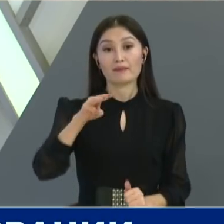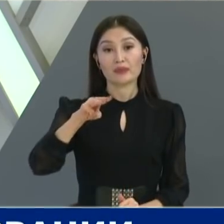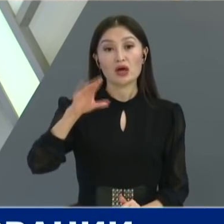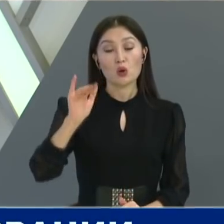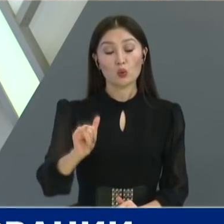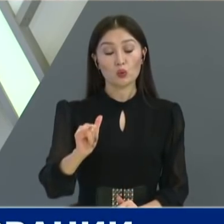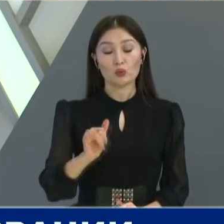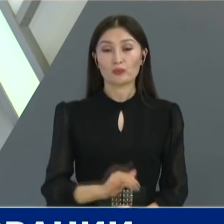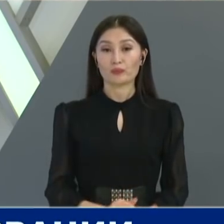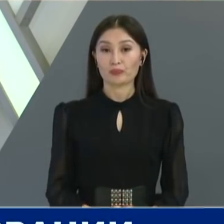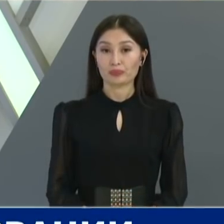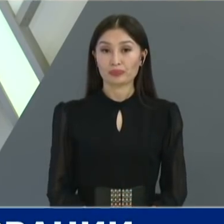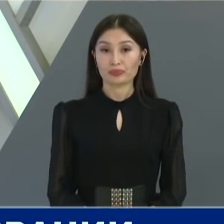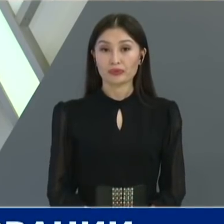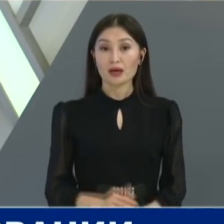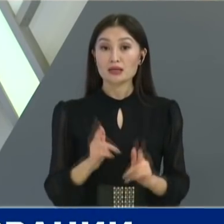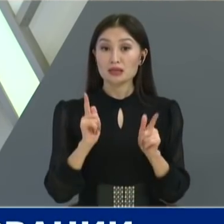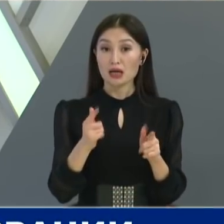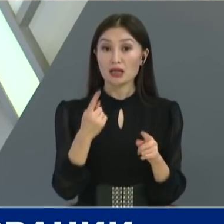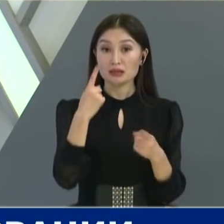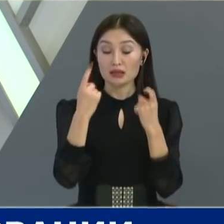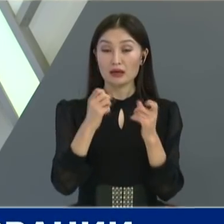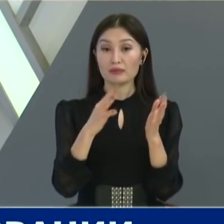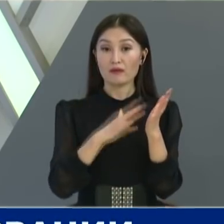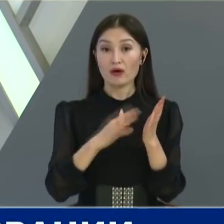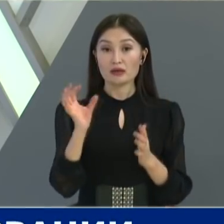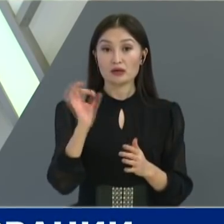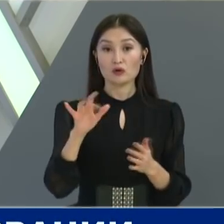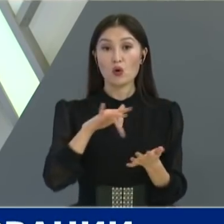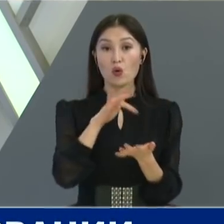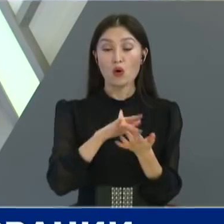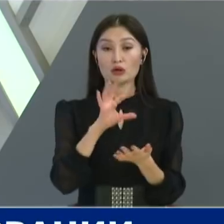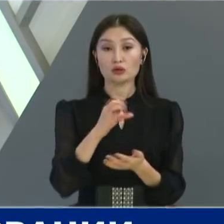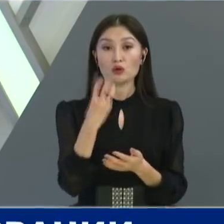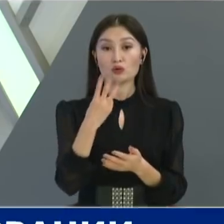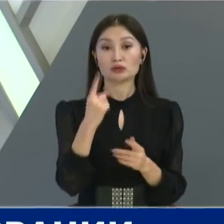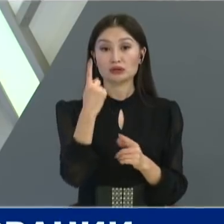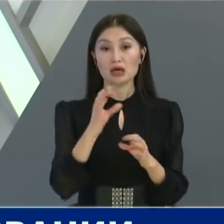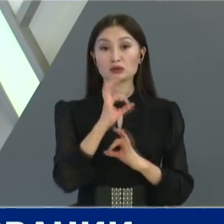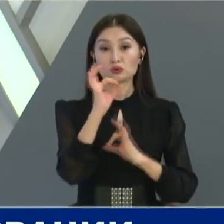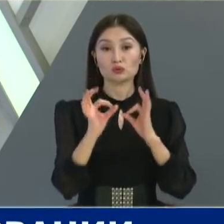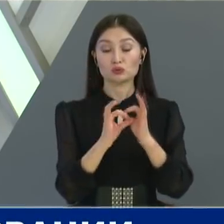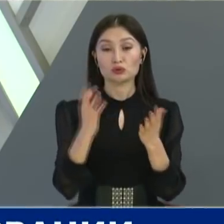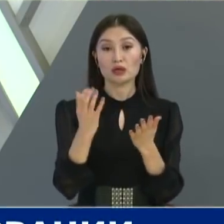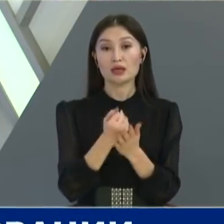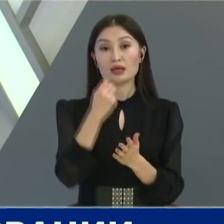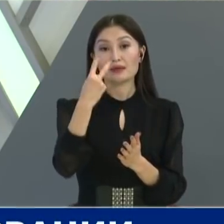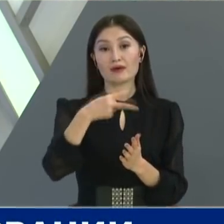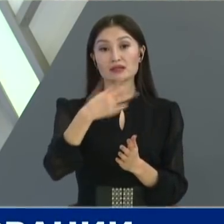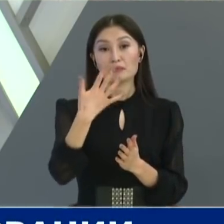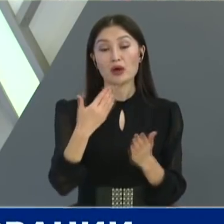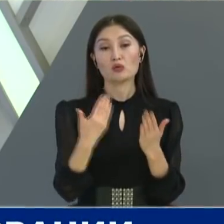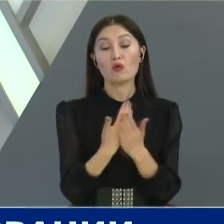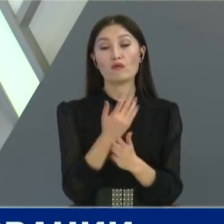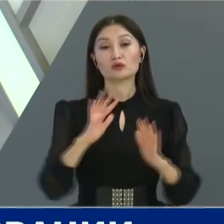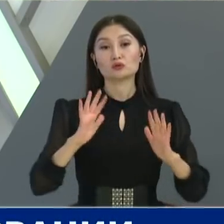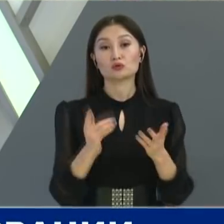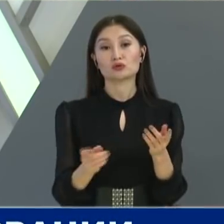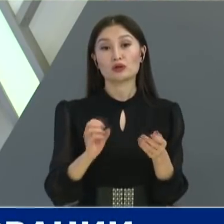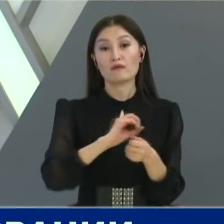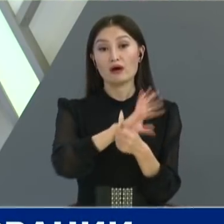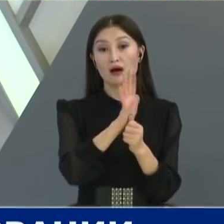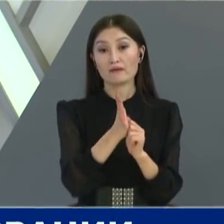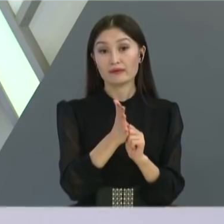мэрии Южной столицы. Согласно данным, 9 октября в городе Ош за сутки выявили 25 новых случаев